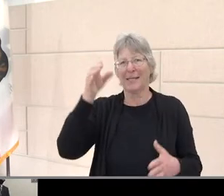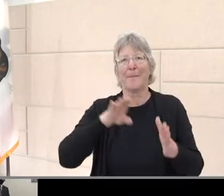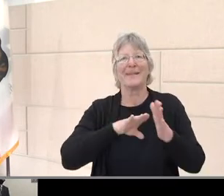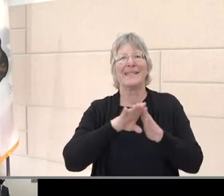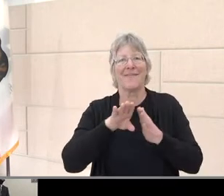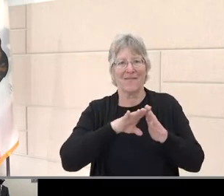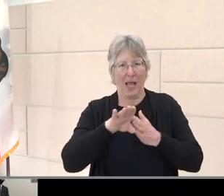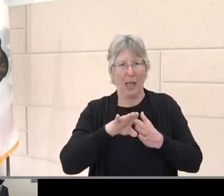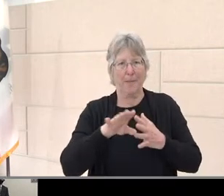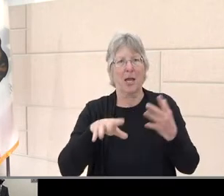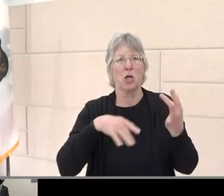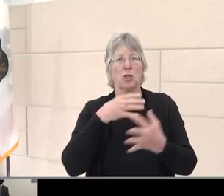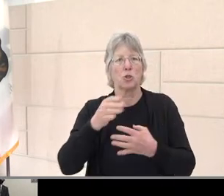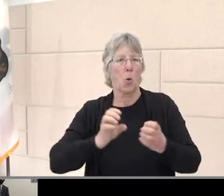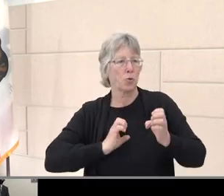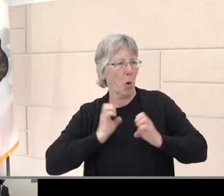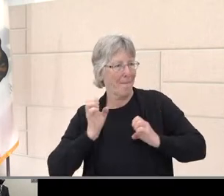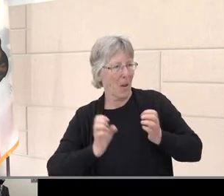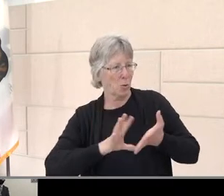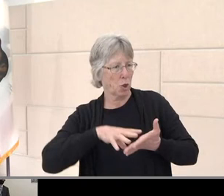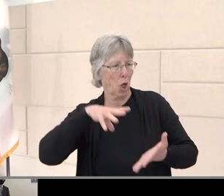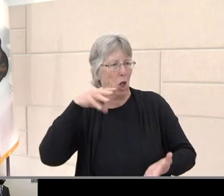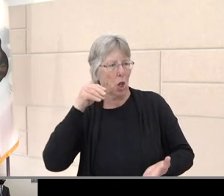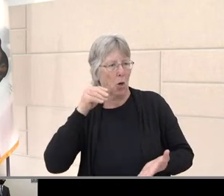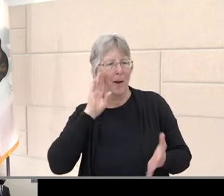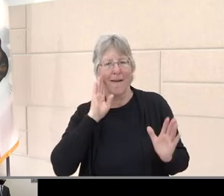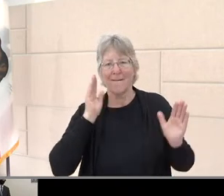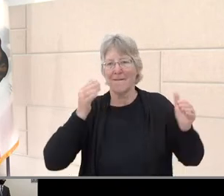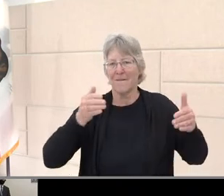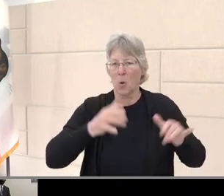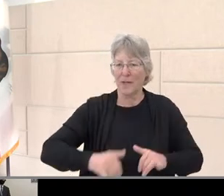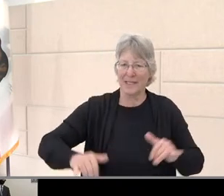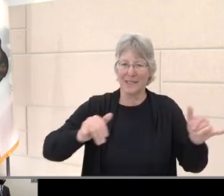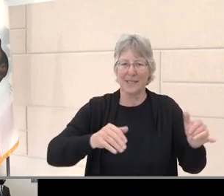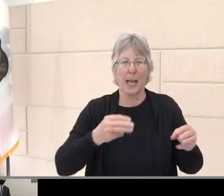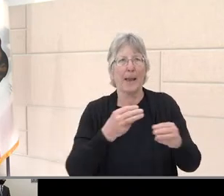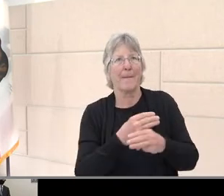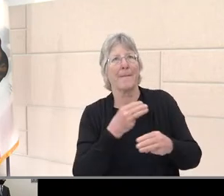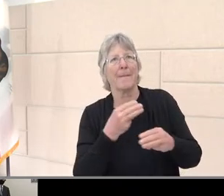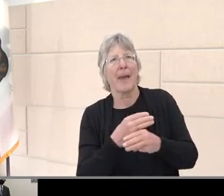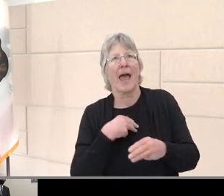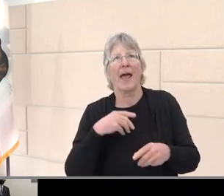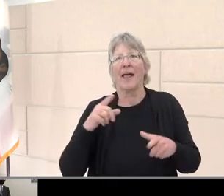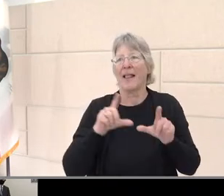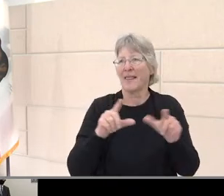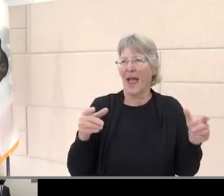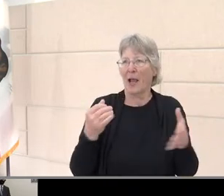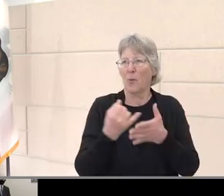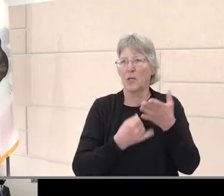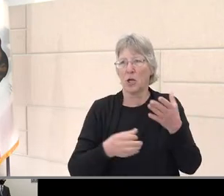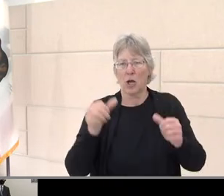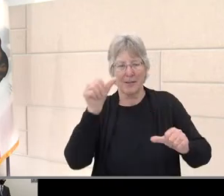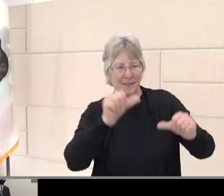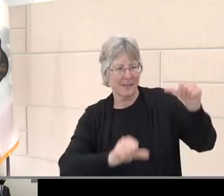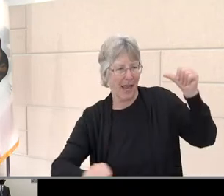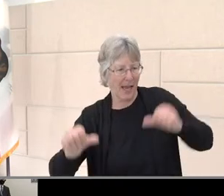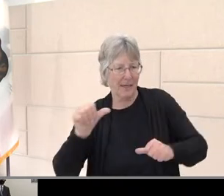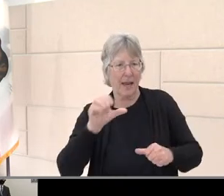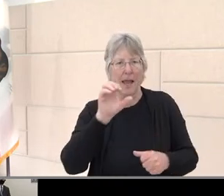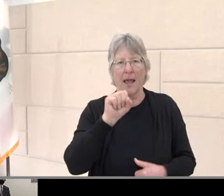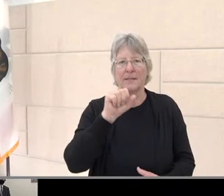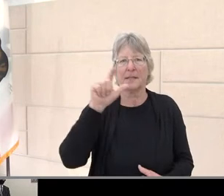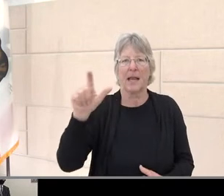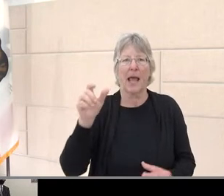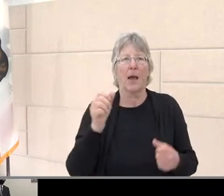យតើតួនឹងអារម្មណ៍និងសង្គមដូចជាភាសាសាសគណិ